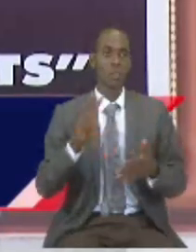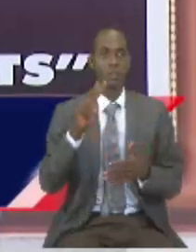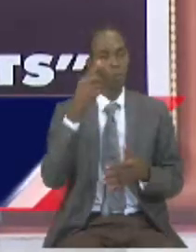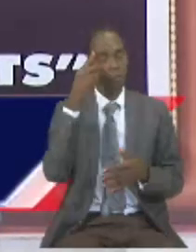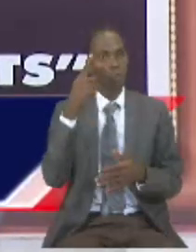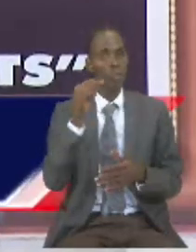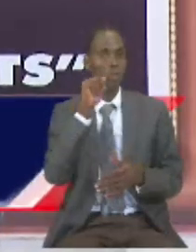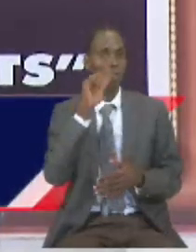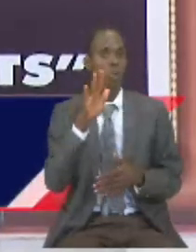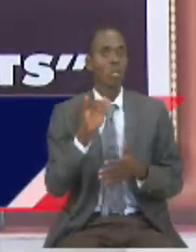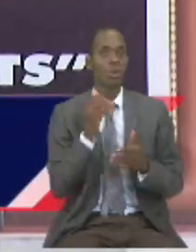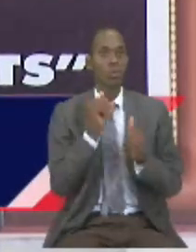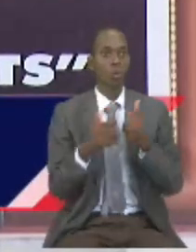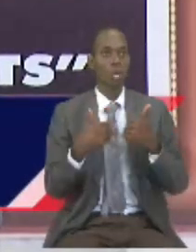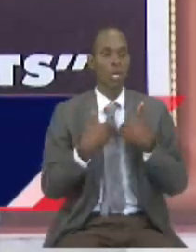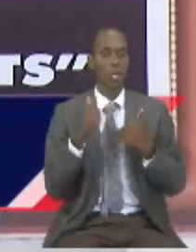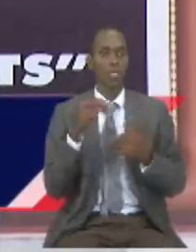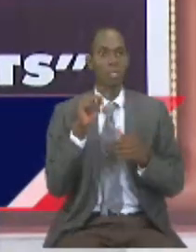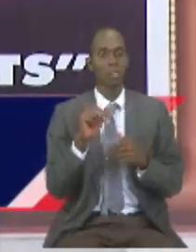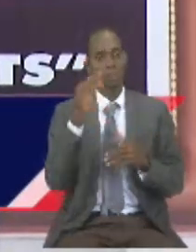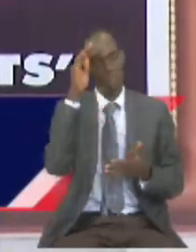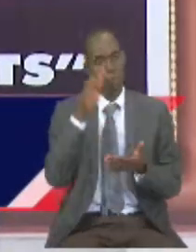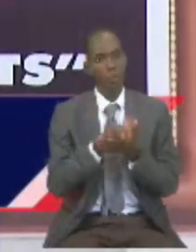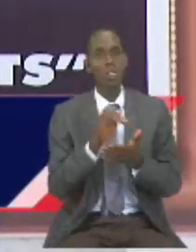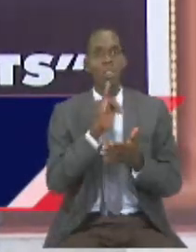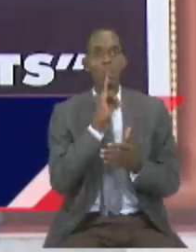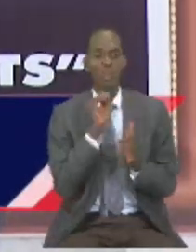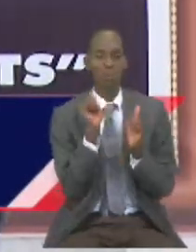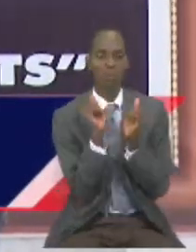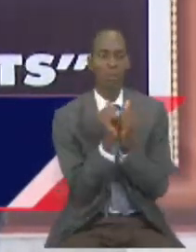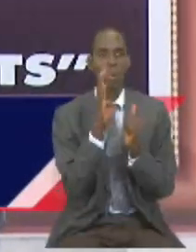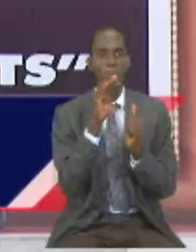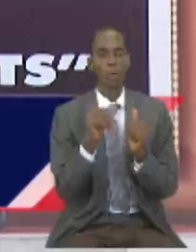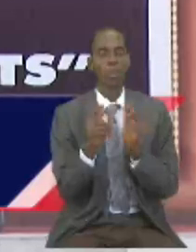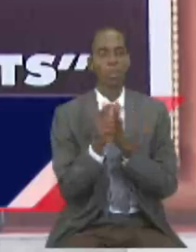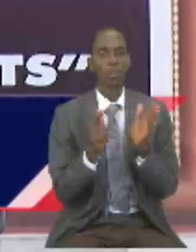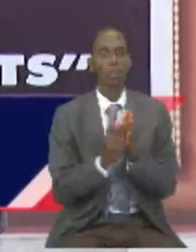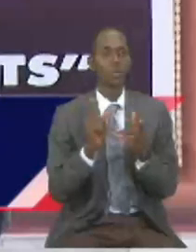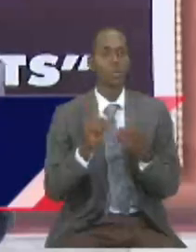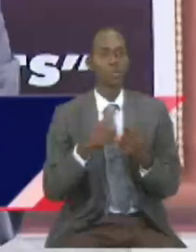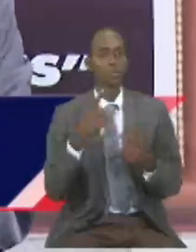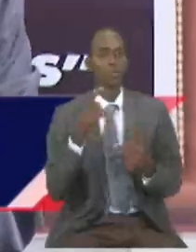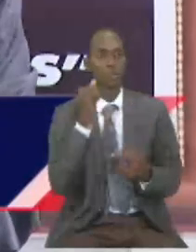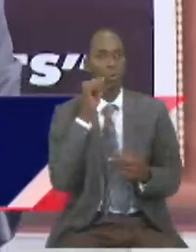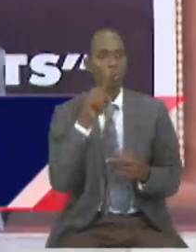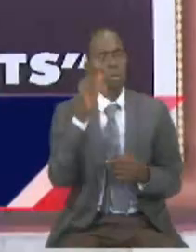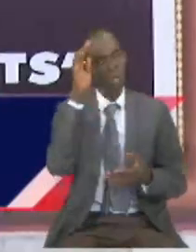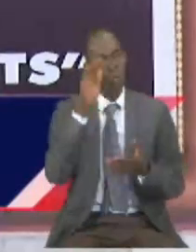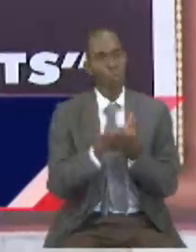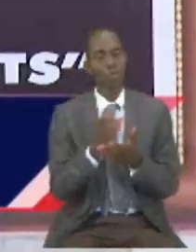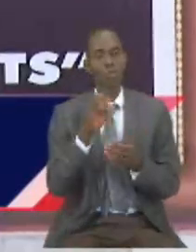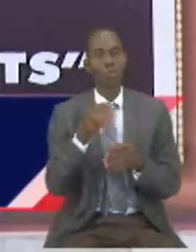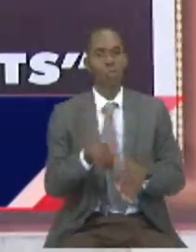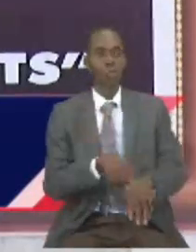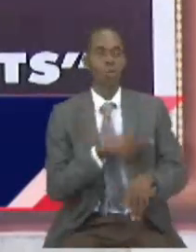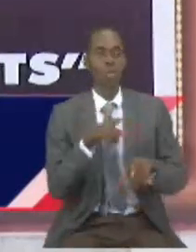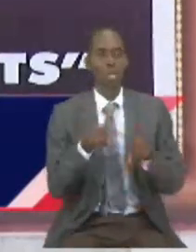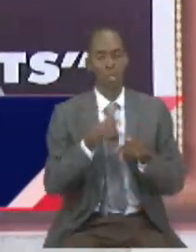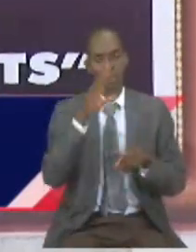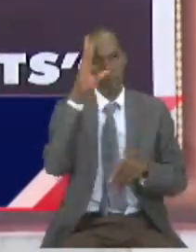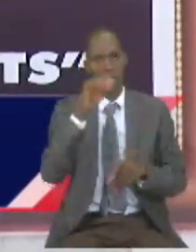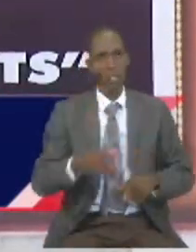femme mariée est liée par la foi à son mari tant qu'il est vivant. Mais si